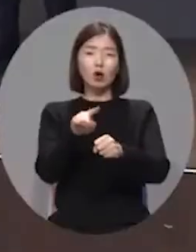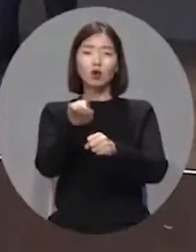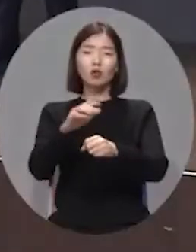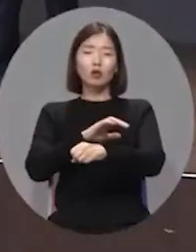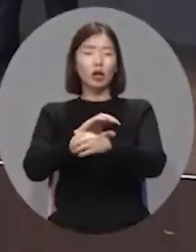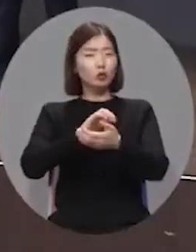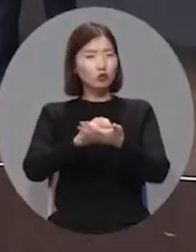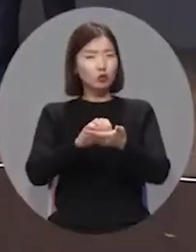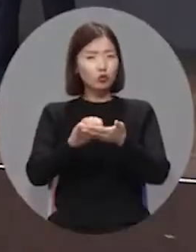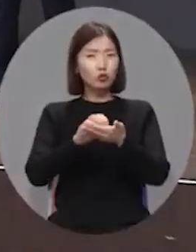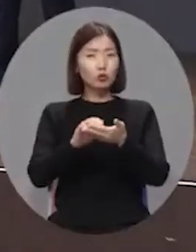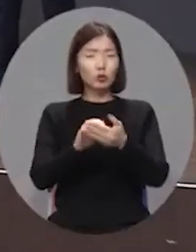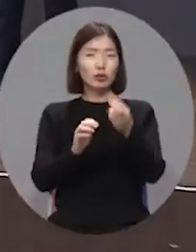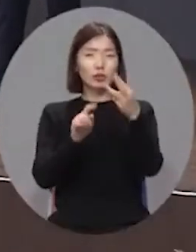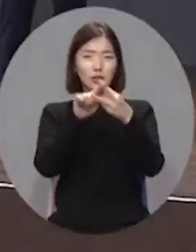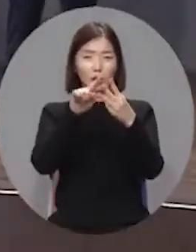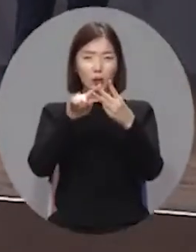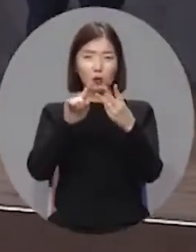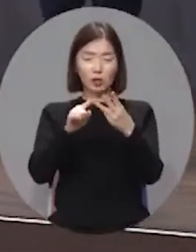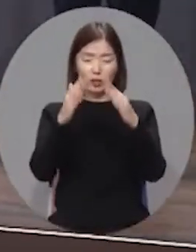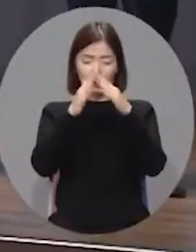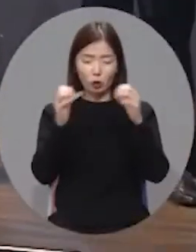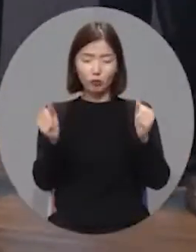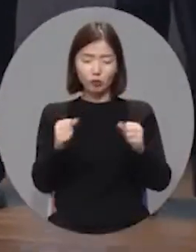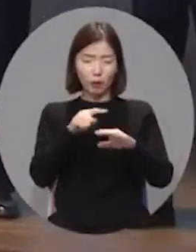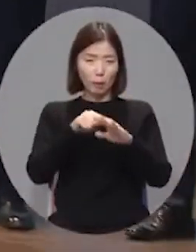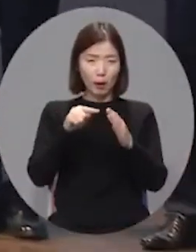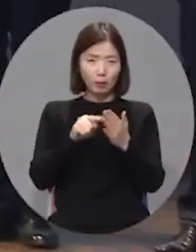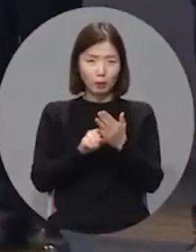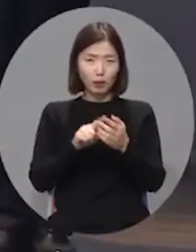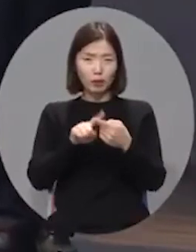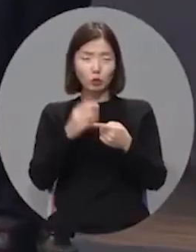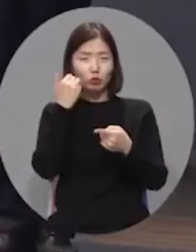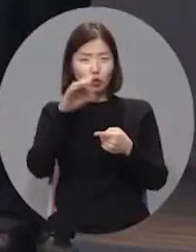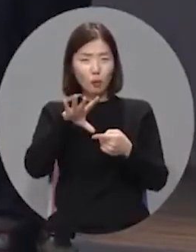권리당원 수로는 빅3에 해당하는 전북의 민심을